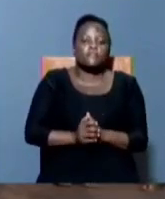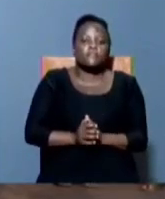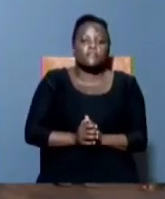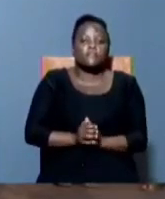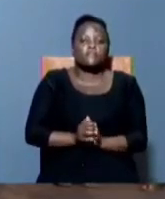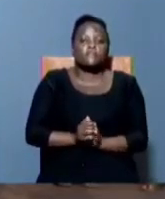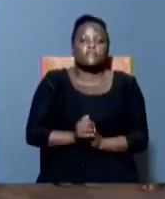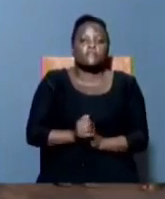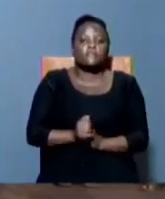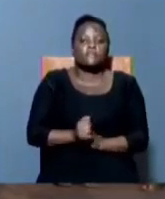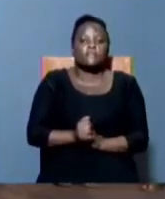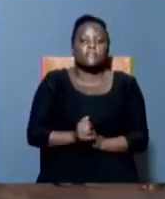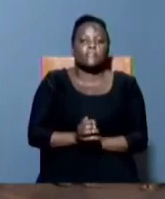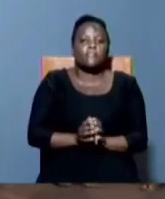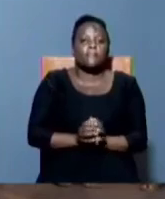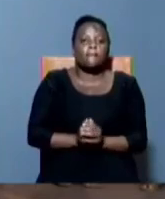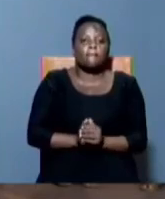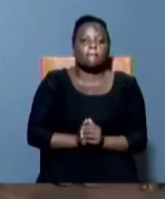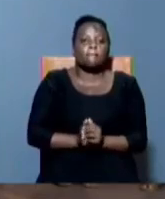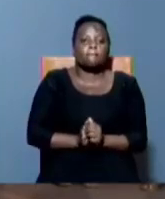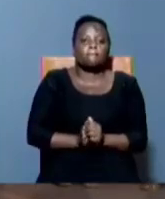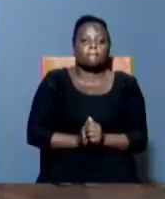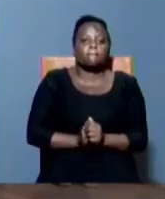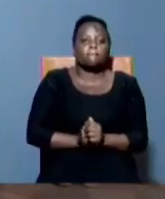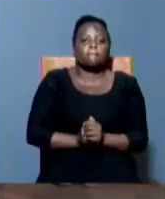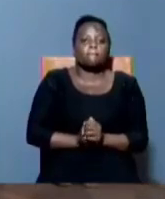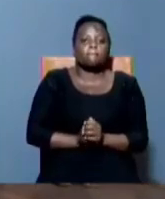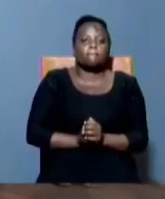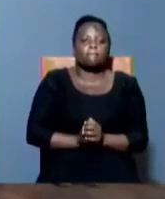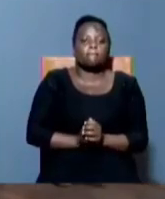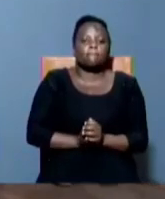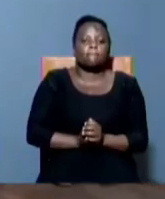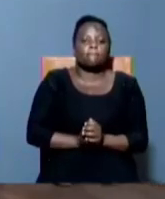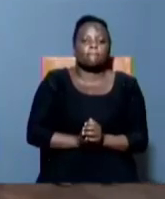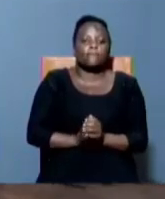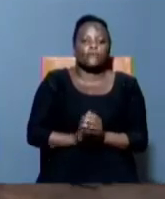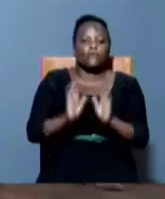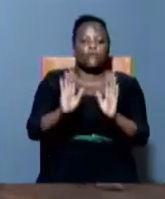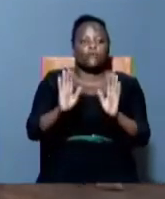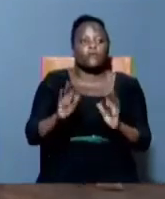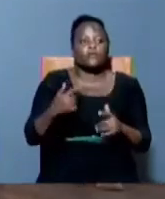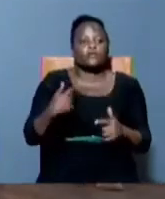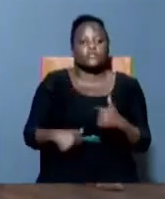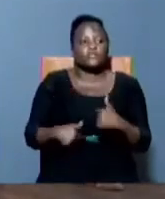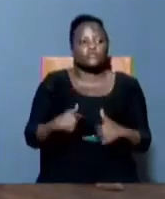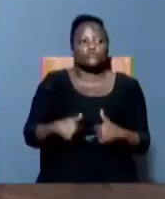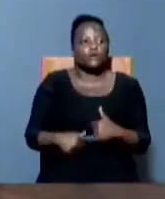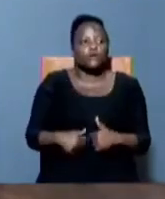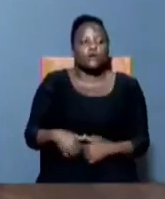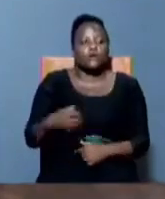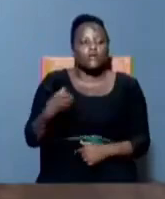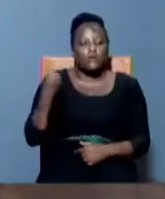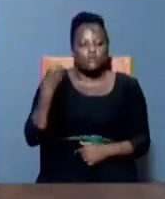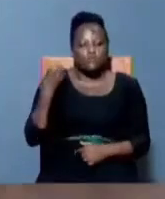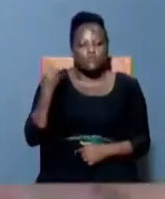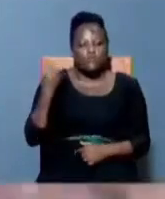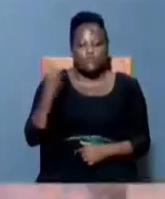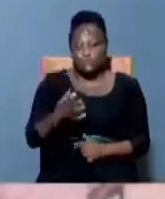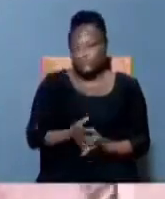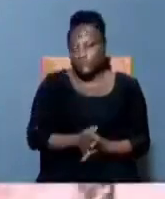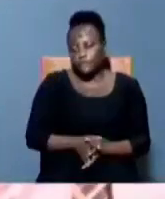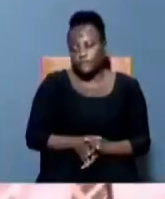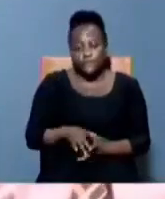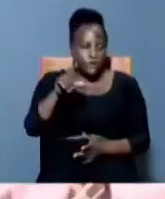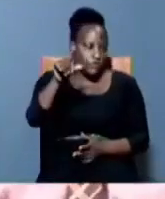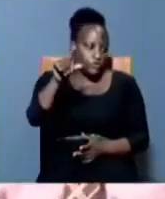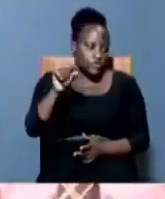akina mama mnapokuja, akina baba. Umeteswa. Umeteswa. Na kuumizwa. Tembea. Kwa